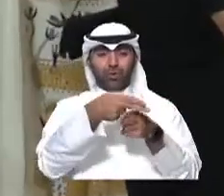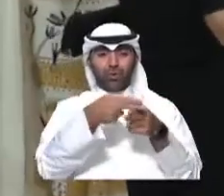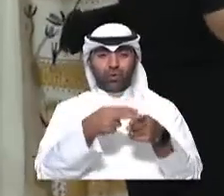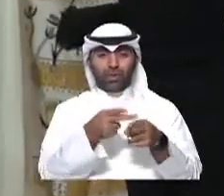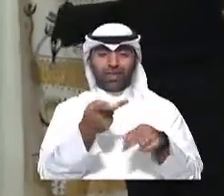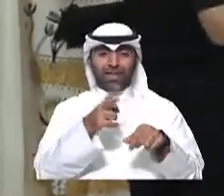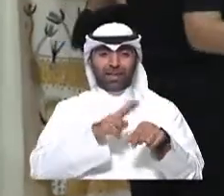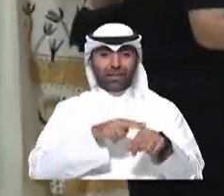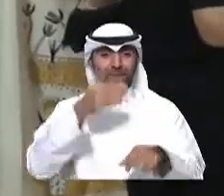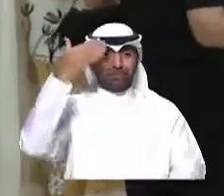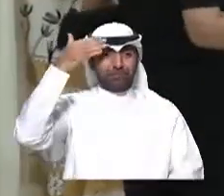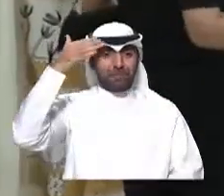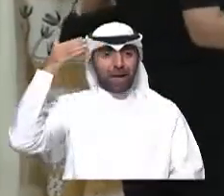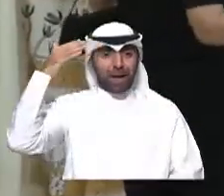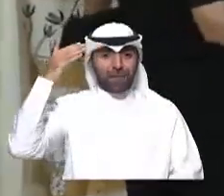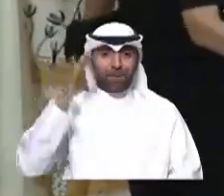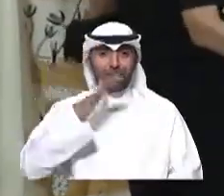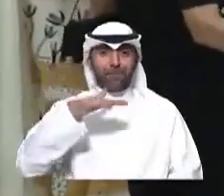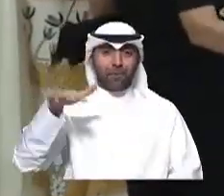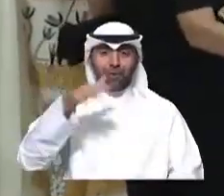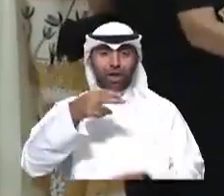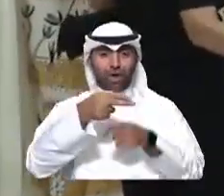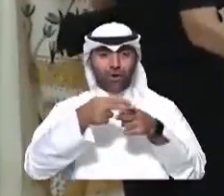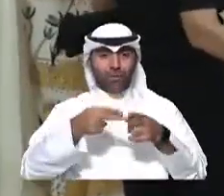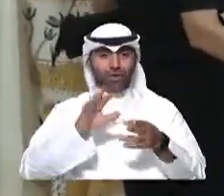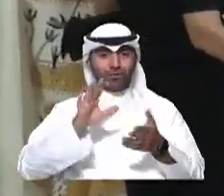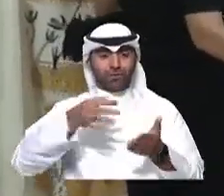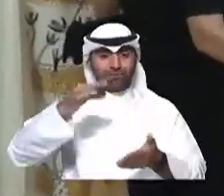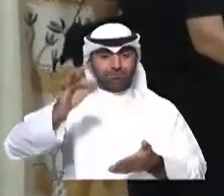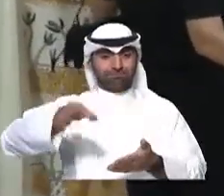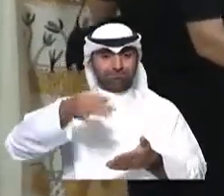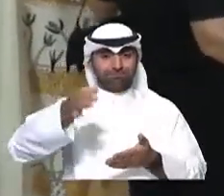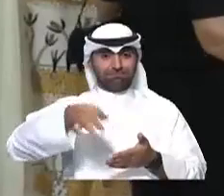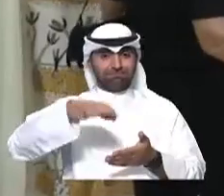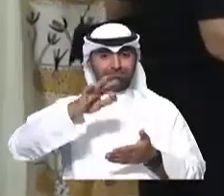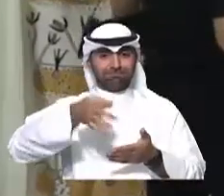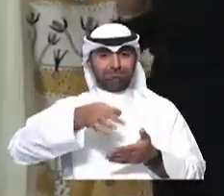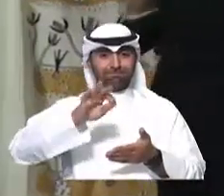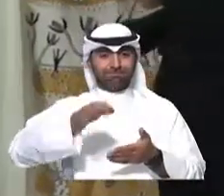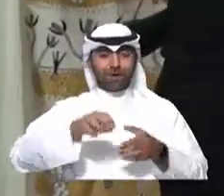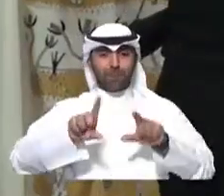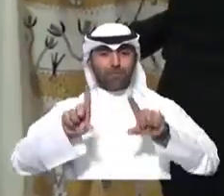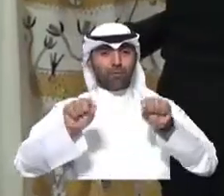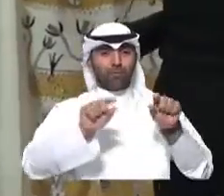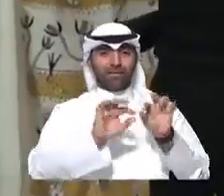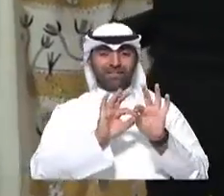محليين، وأشيد بالعلاقات الكويتية الأسترالية العريقة.